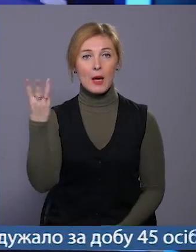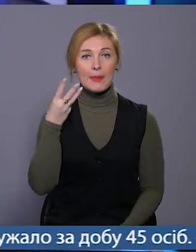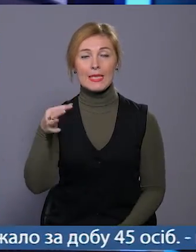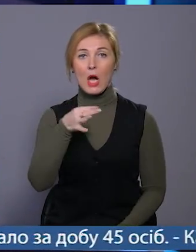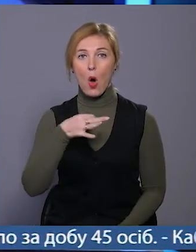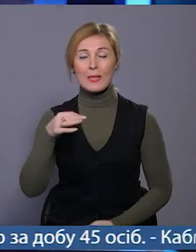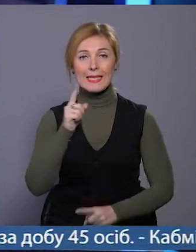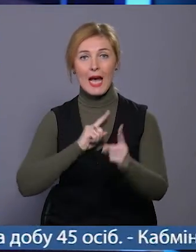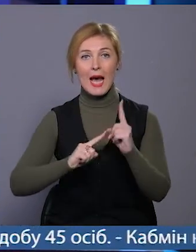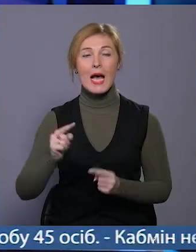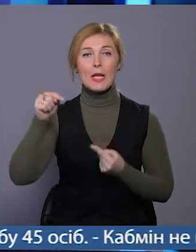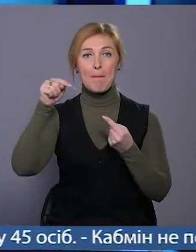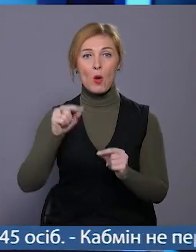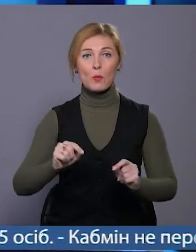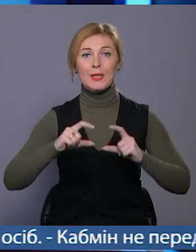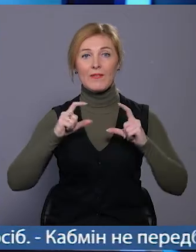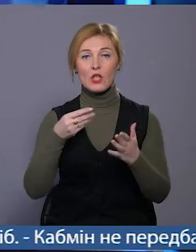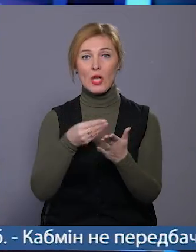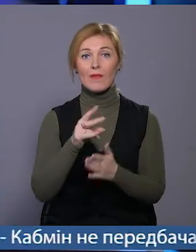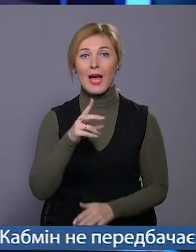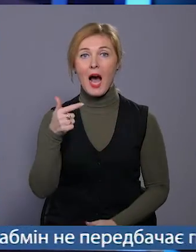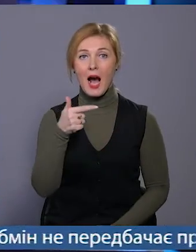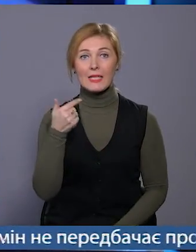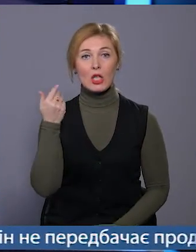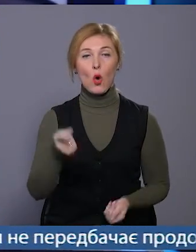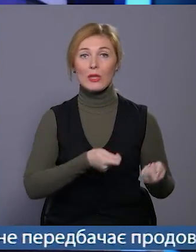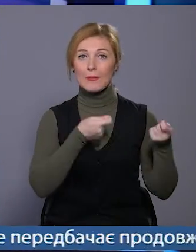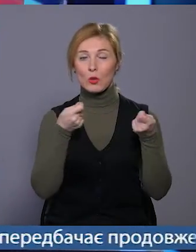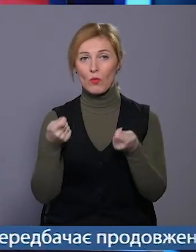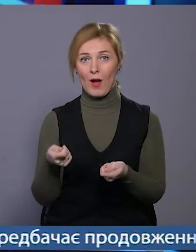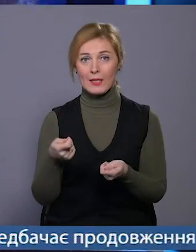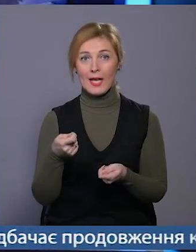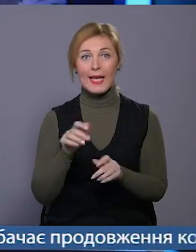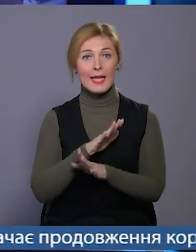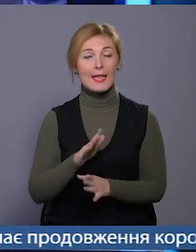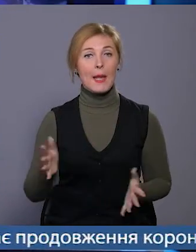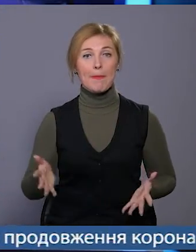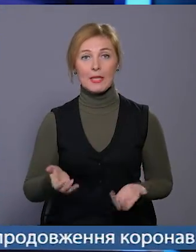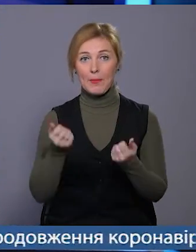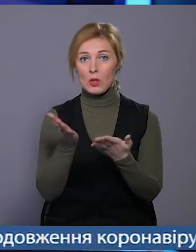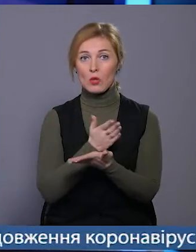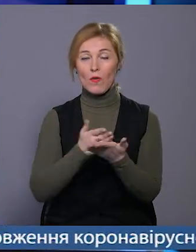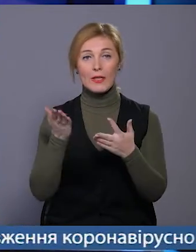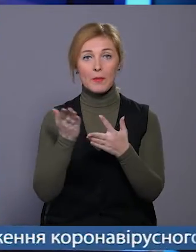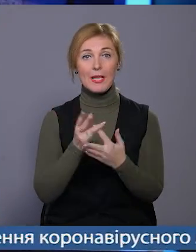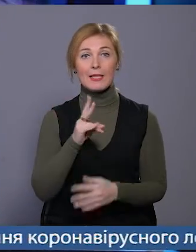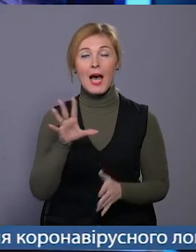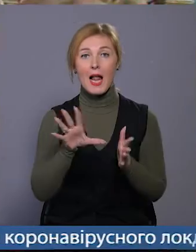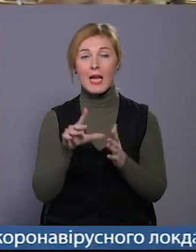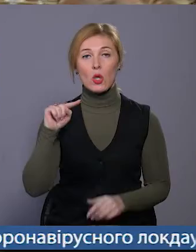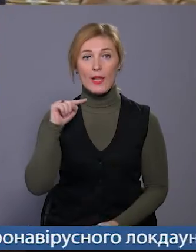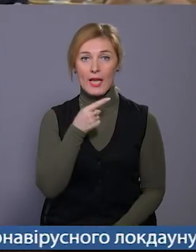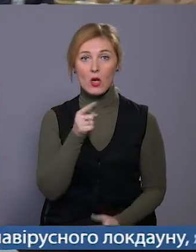Хмельницька обласна рада проти підвищення тарифів на газ і його транспортування і не підтримує скасування пільг на